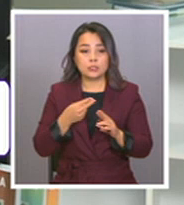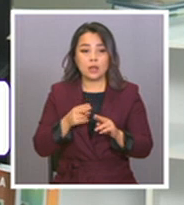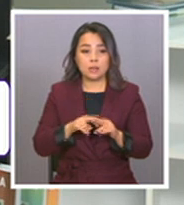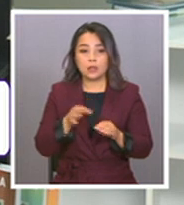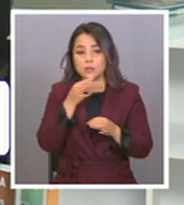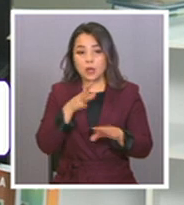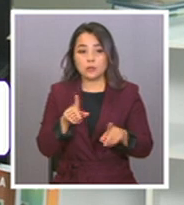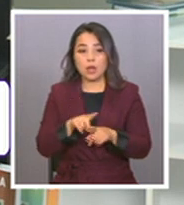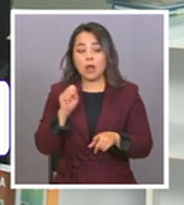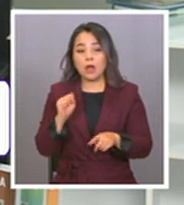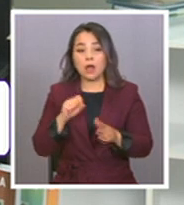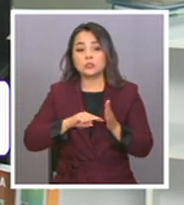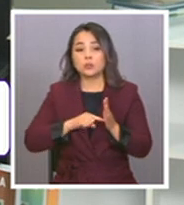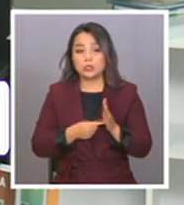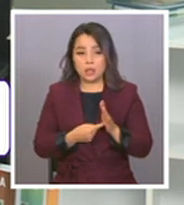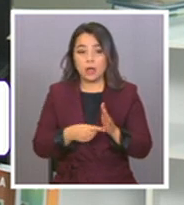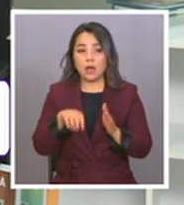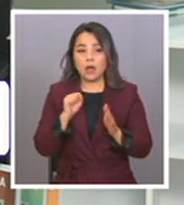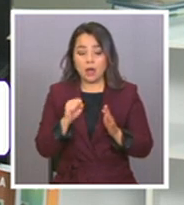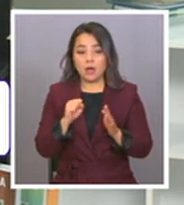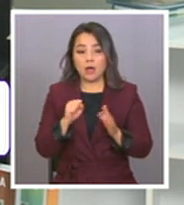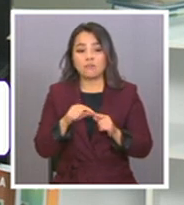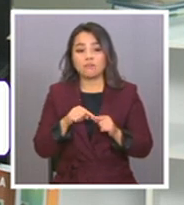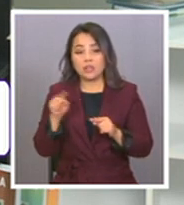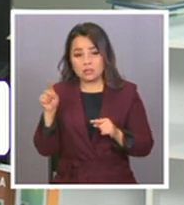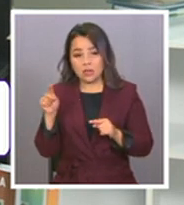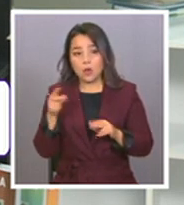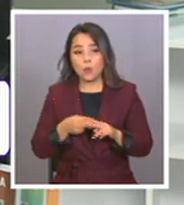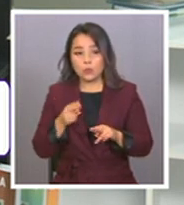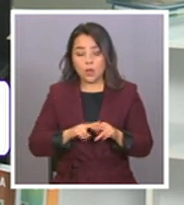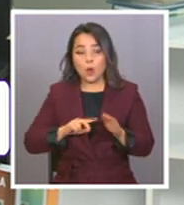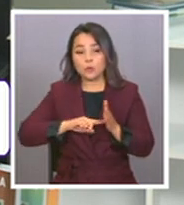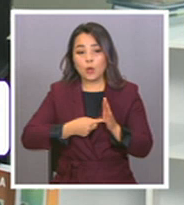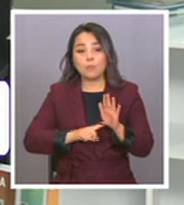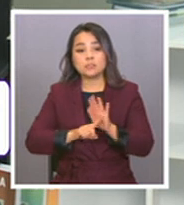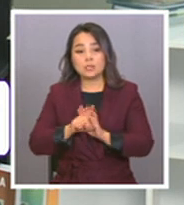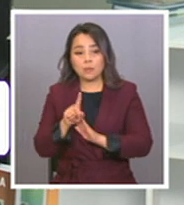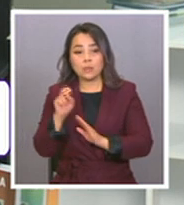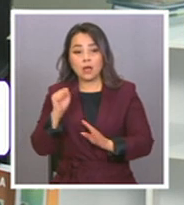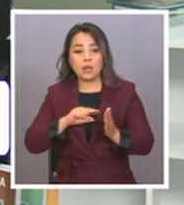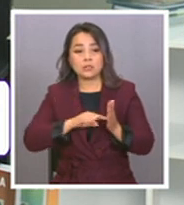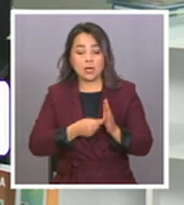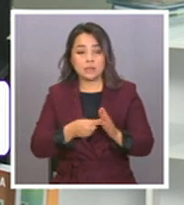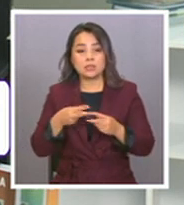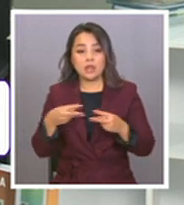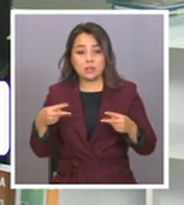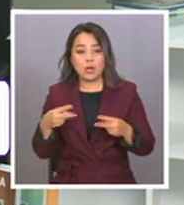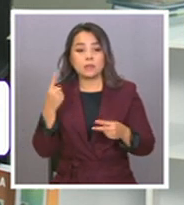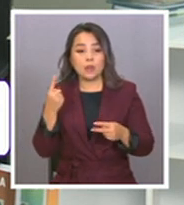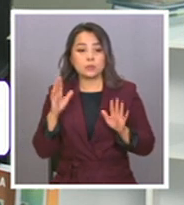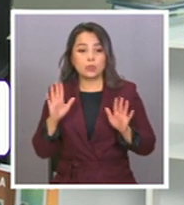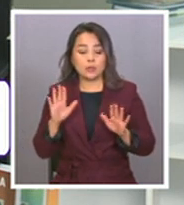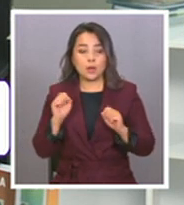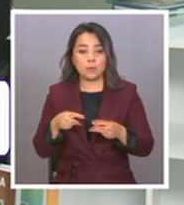А нүктесінен А векторына, осы нүктеден бастап А векторына тең бір ғана вектор түсіре